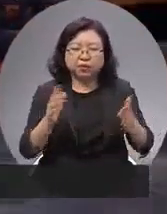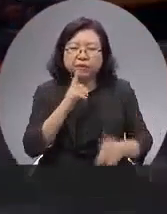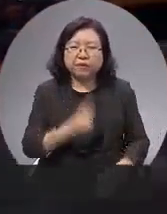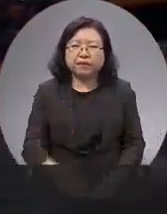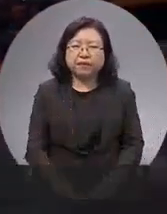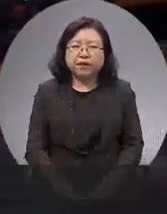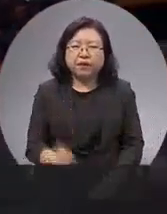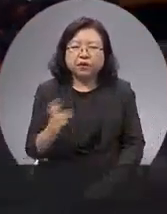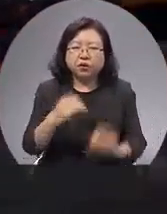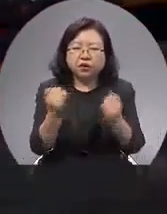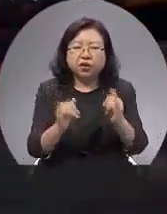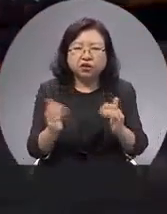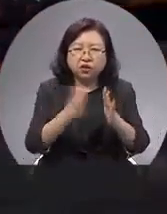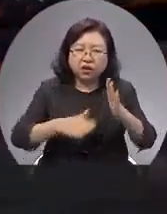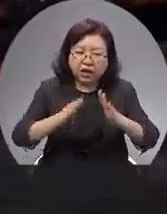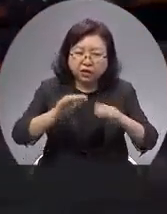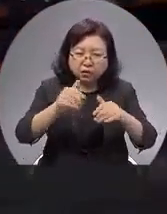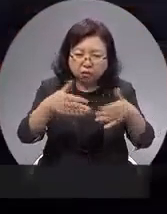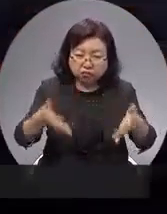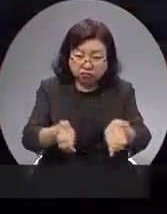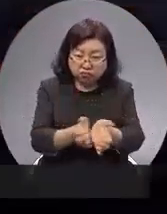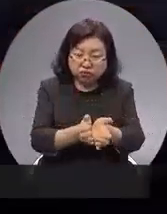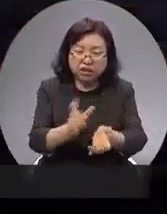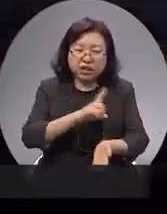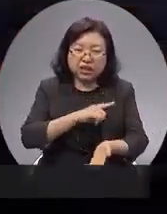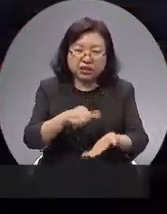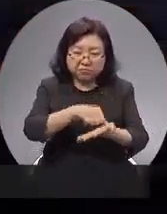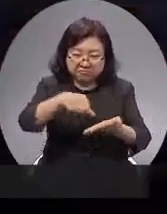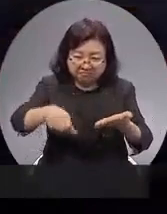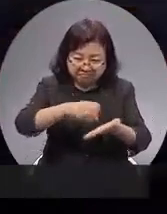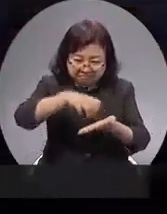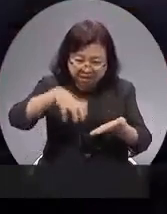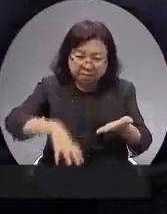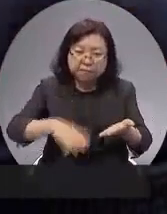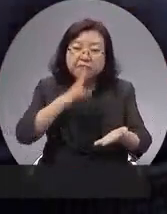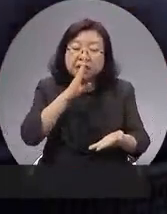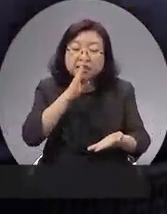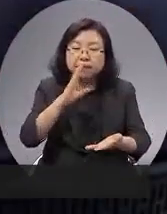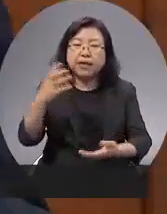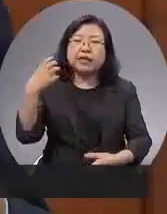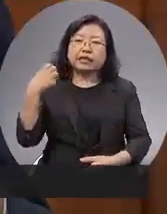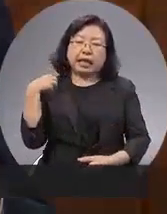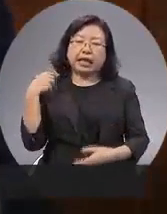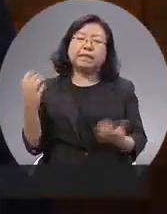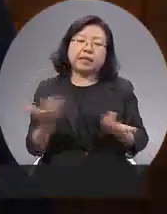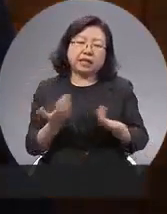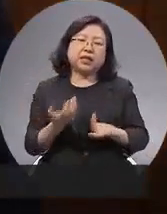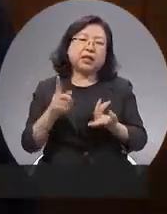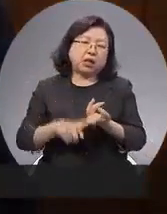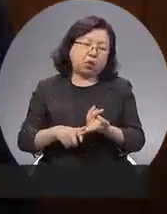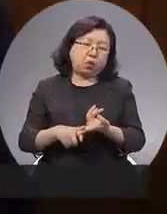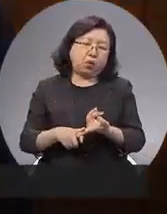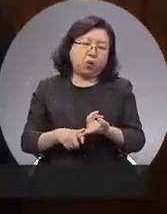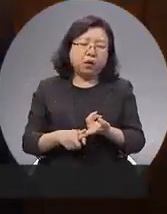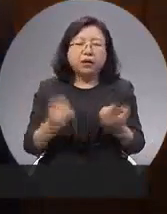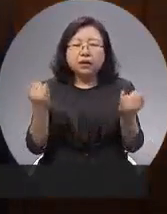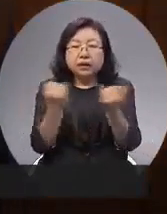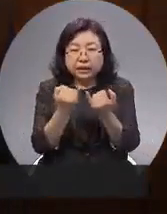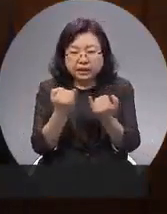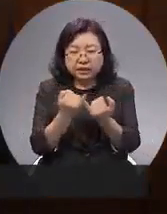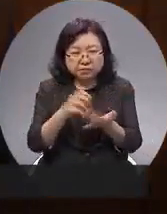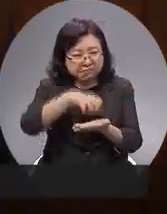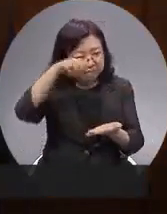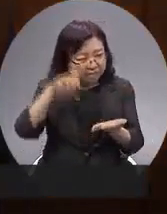또 여성가족부는 이름을 없애더라도 역할은 남겨야 한다고 답했습니다. 여성가족부라는 이름을 없애는 것에